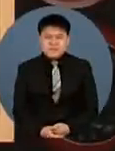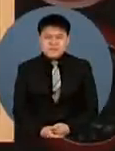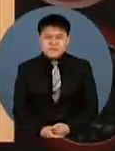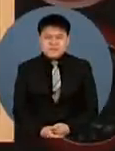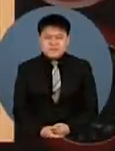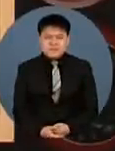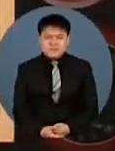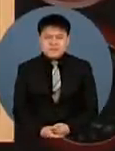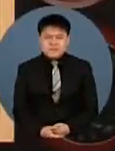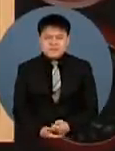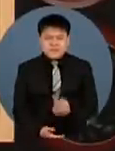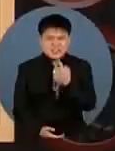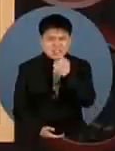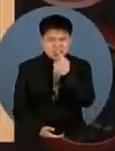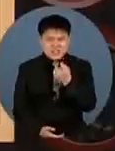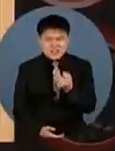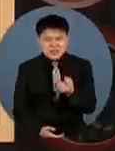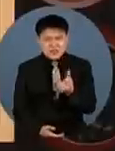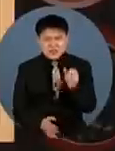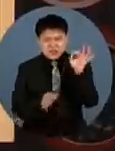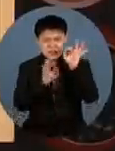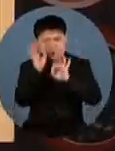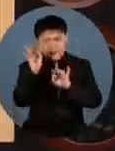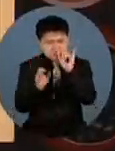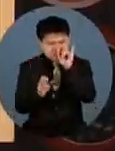자, 백에 단점이 조금 생겼죠.